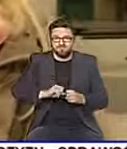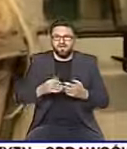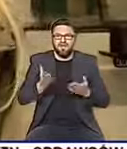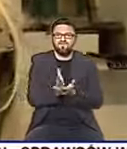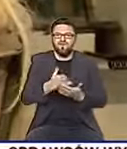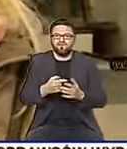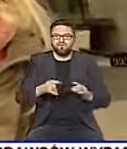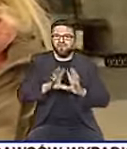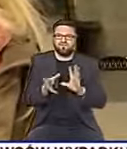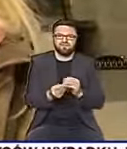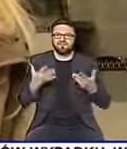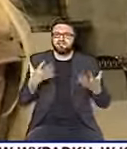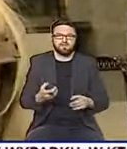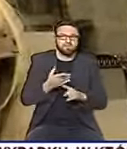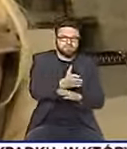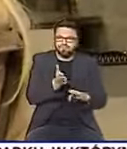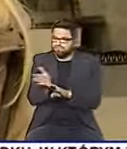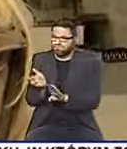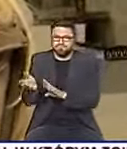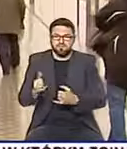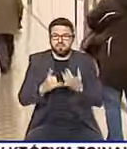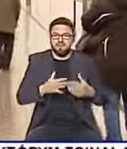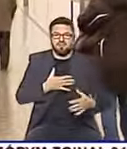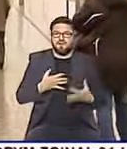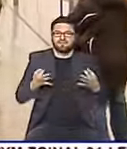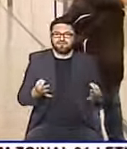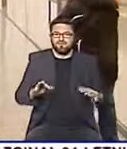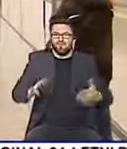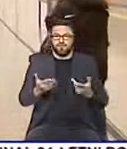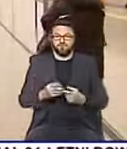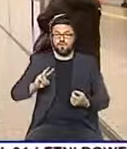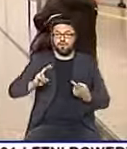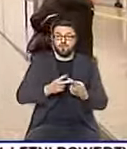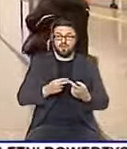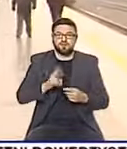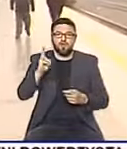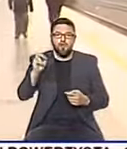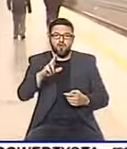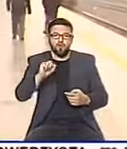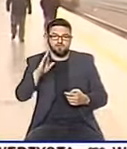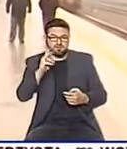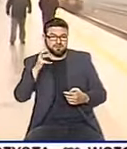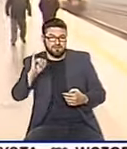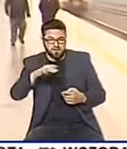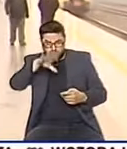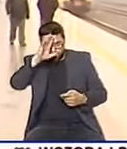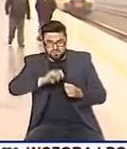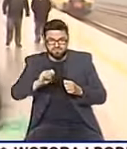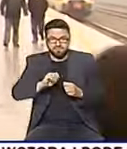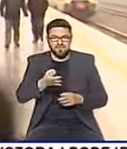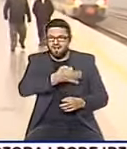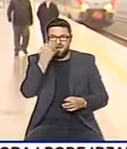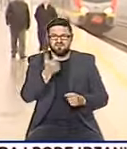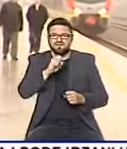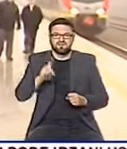że można sobie zwiedzić, nawet jak się nie ma samochodu. Drugie nowe połączenie to Łódź-Koluszki. Na pewno dużo przyjemniej niż w busie,